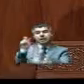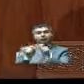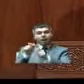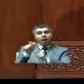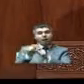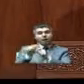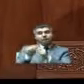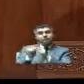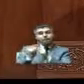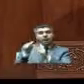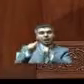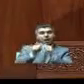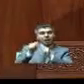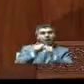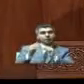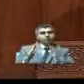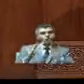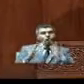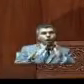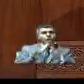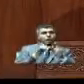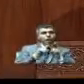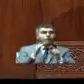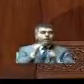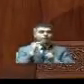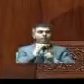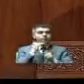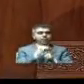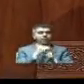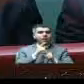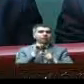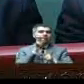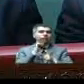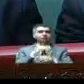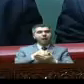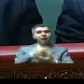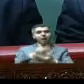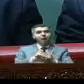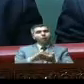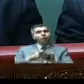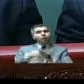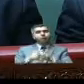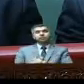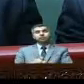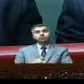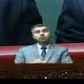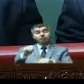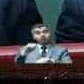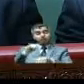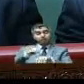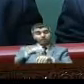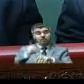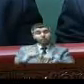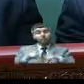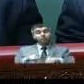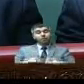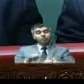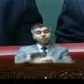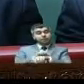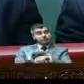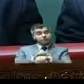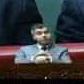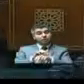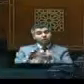السكان المتواجدين في حالات حرجة واستعجالية كالنساء الحوامل، تعبئة الآليات التابعة لمصالح